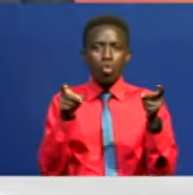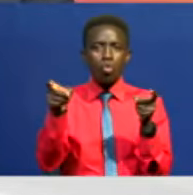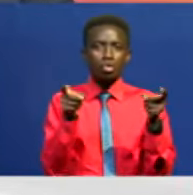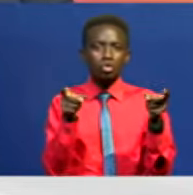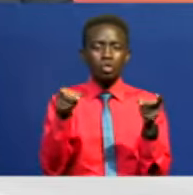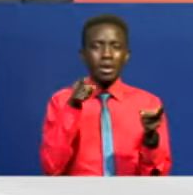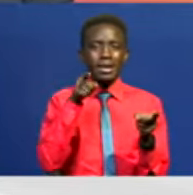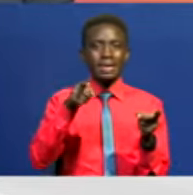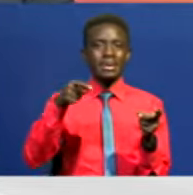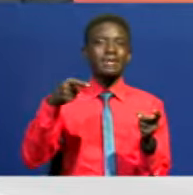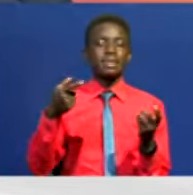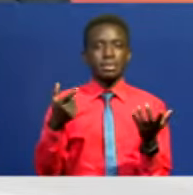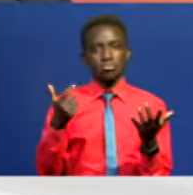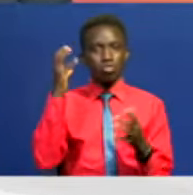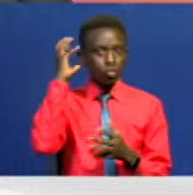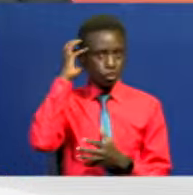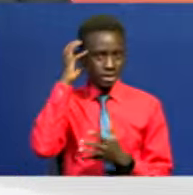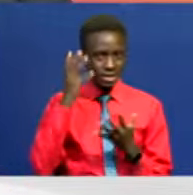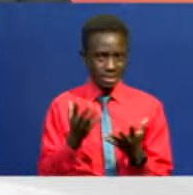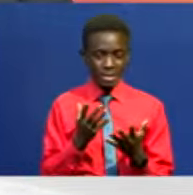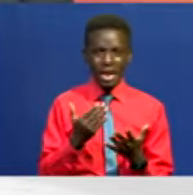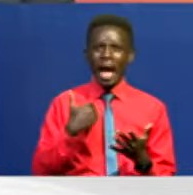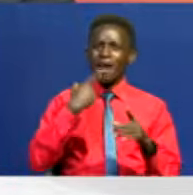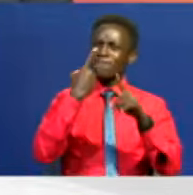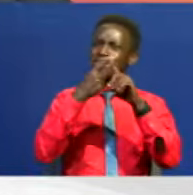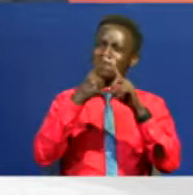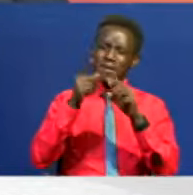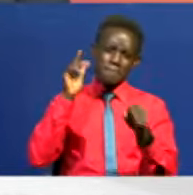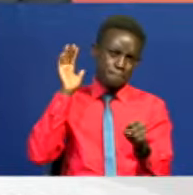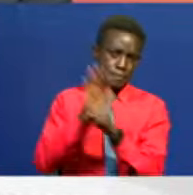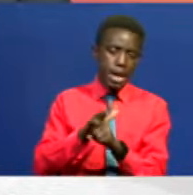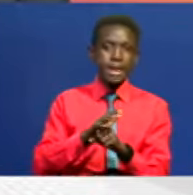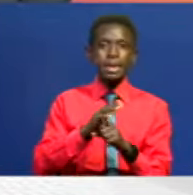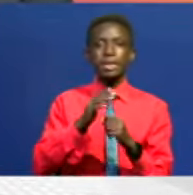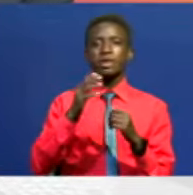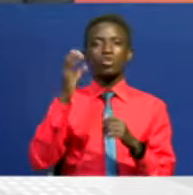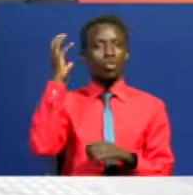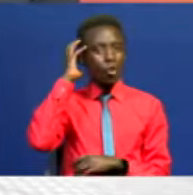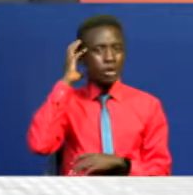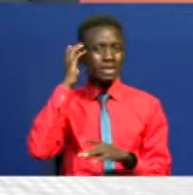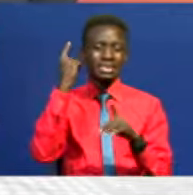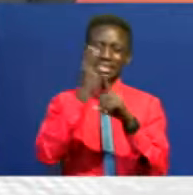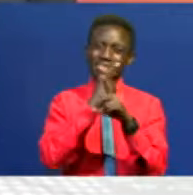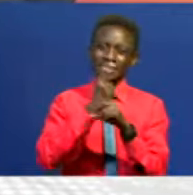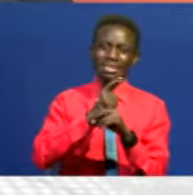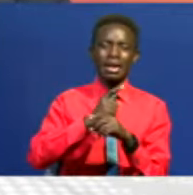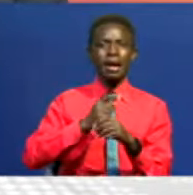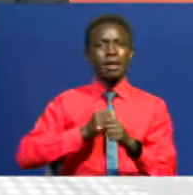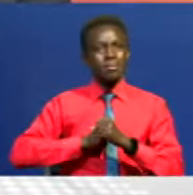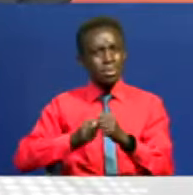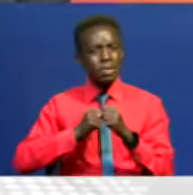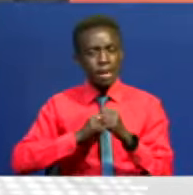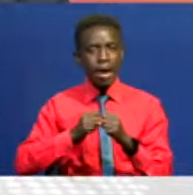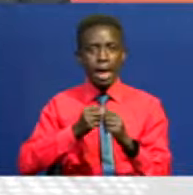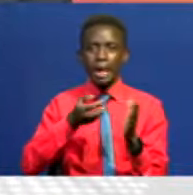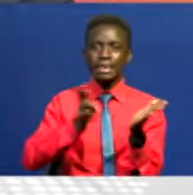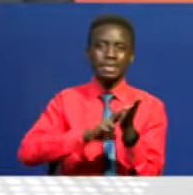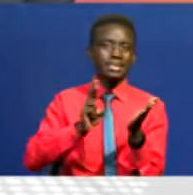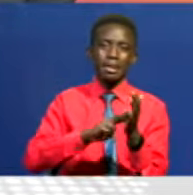awali kwamba kuna vyuo vingi sana humu nchini na vingi ambavyo havijasajiliwa. Lakini serikali iko pale pia kuhakikisha